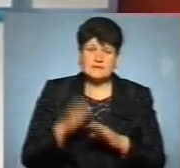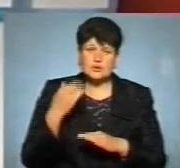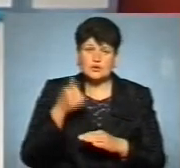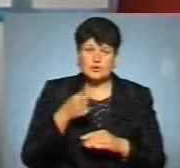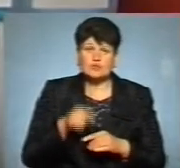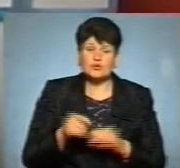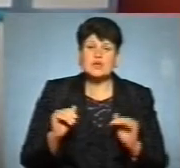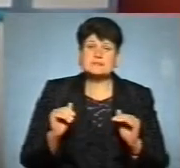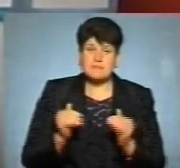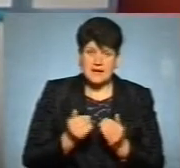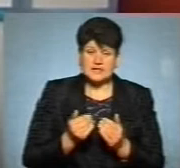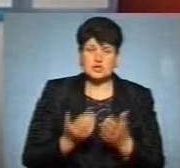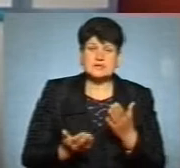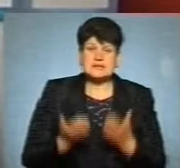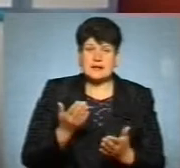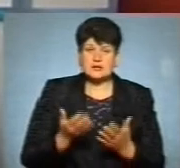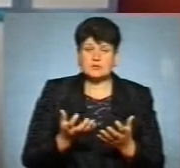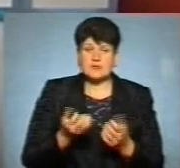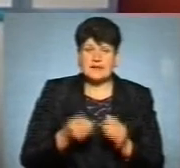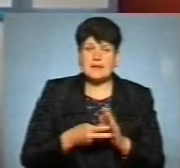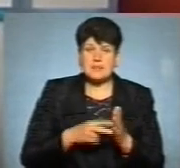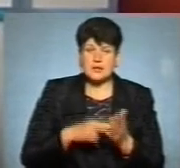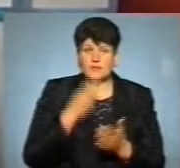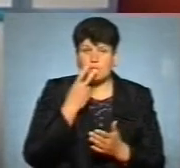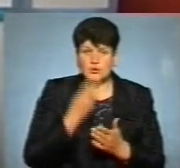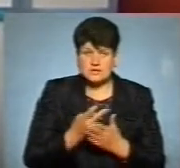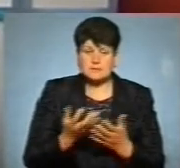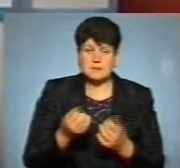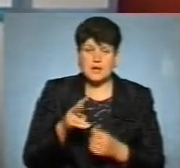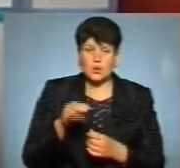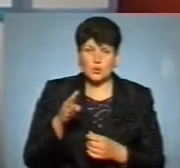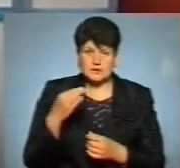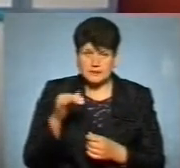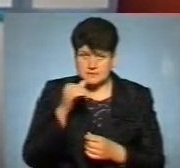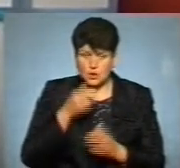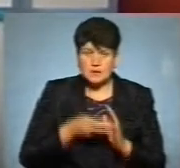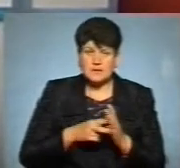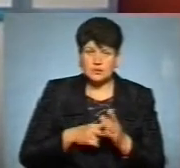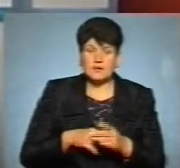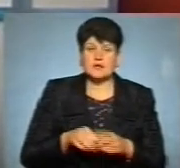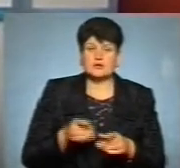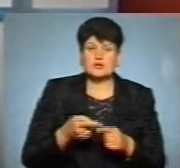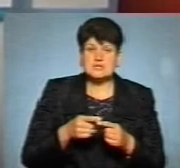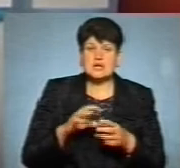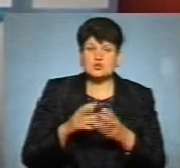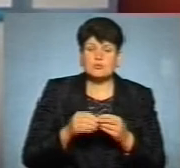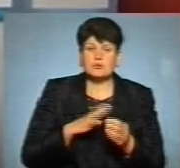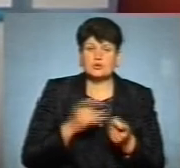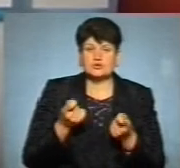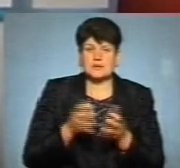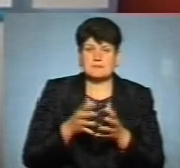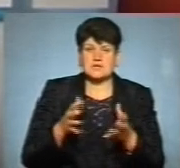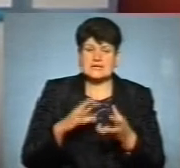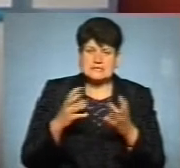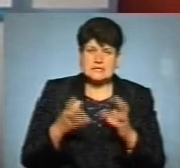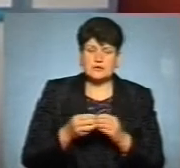то воно зменшилося. Але якщо брати планові показники, які ми брали в лютому місяці, коли планувалося одне, ця сума була трішки більша. А кажу, зараз